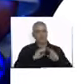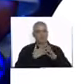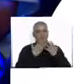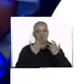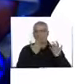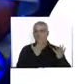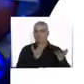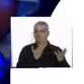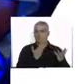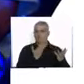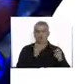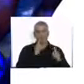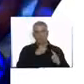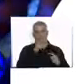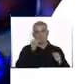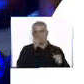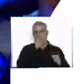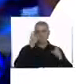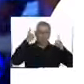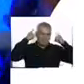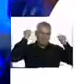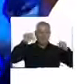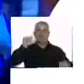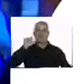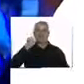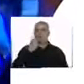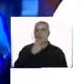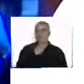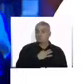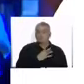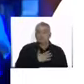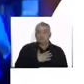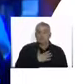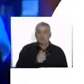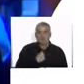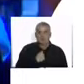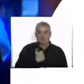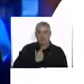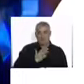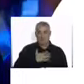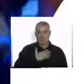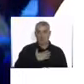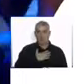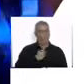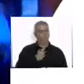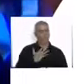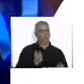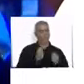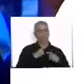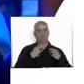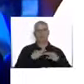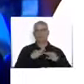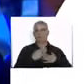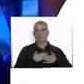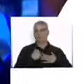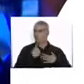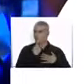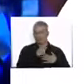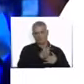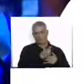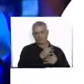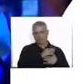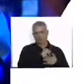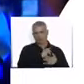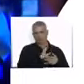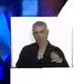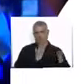הסיפור שקוראים לו אייל גולן. אייל גולן בשבילי, אני, הפרטי, הוא פשוט הציל לי את החיים. אני אומר לו את זה והוא לא